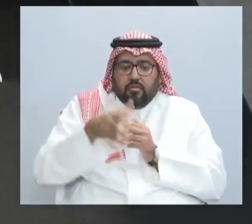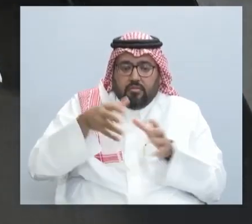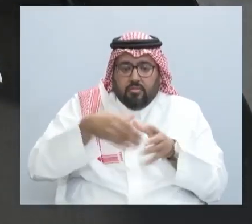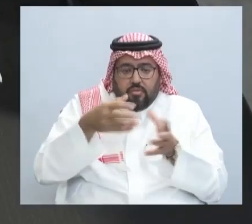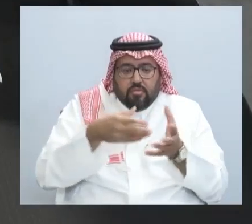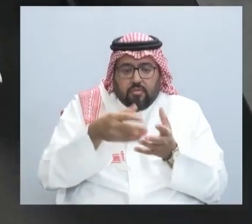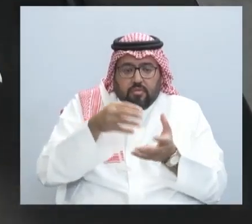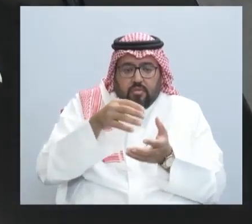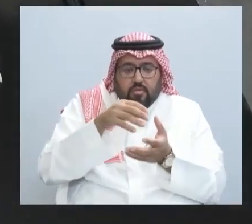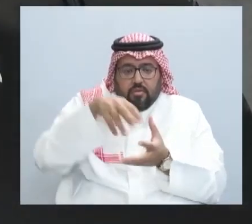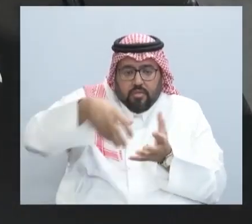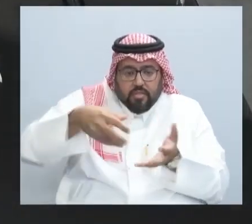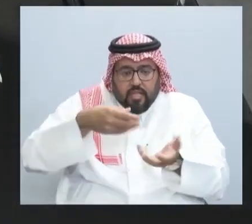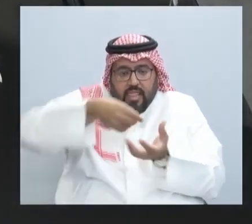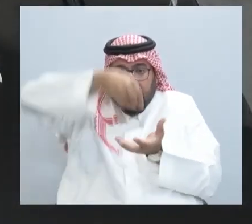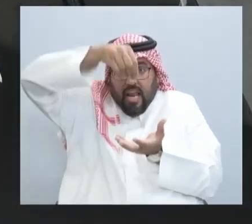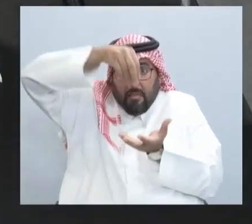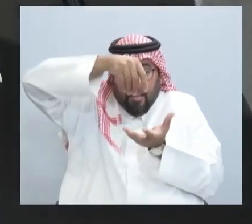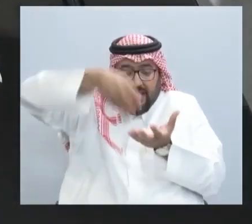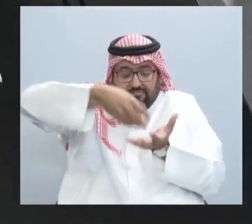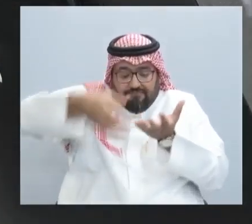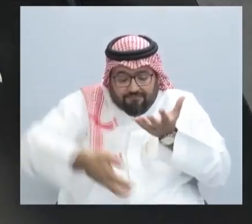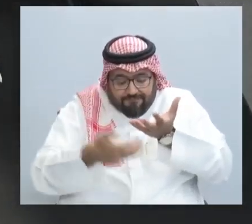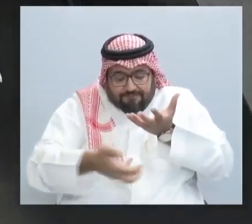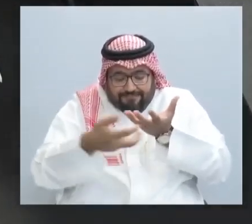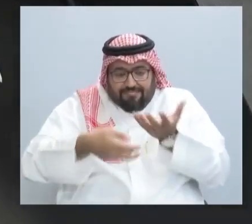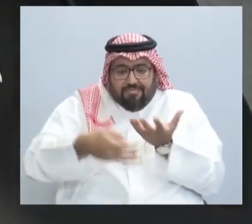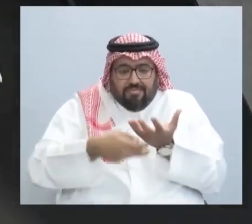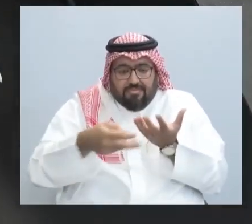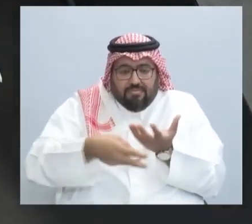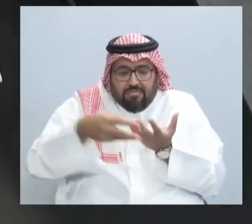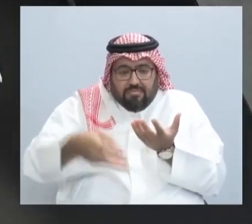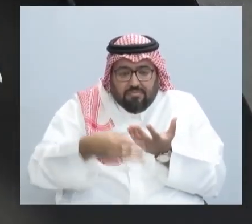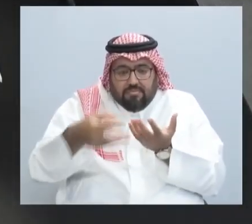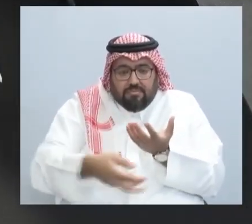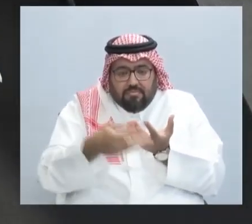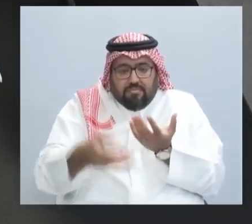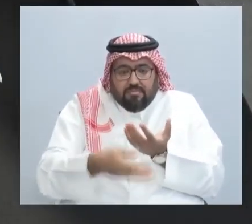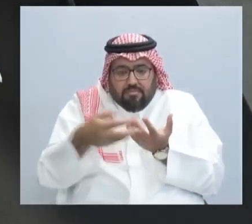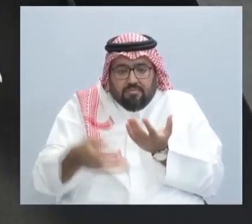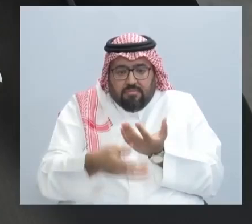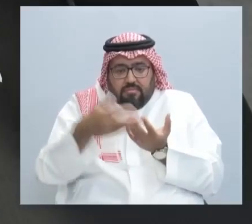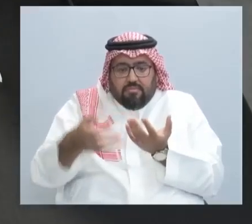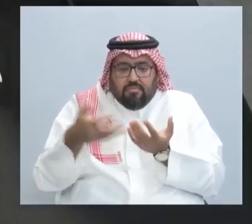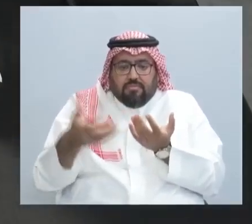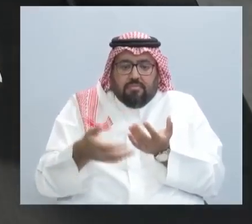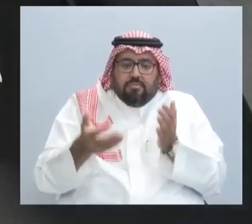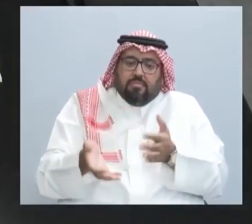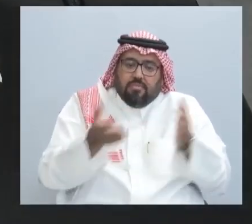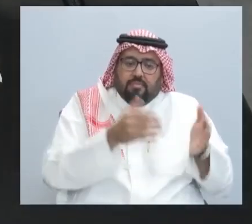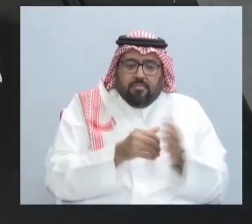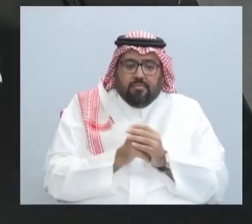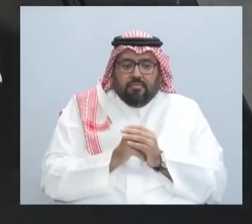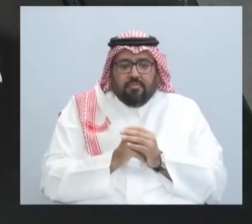نحاول ان نقوم باستخراج كميه اكبر حتى يتسنى لنا الانتقال الى الخطوه